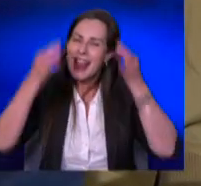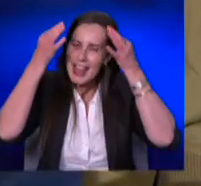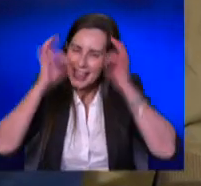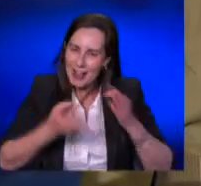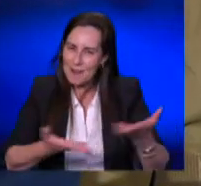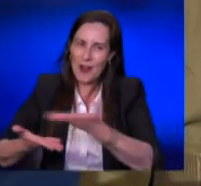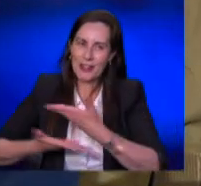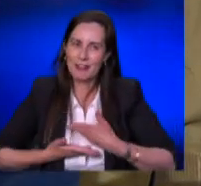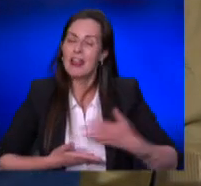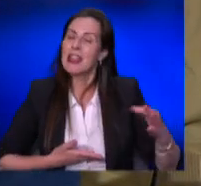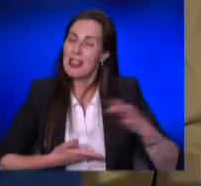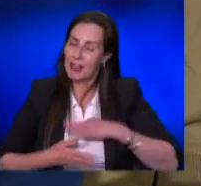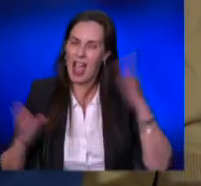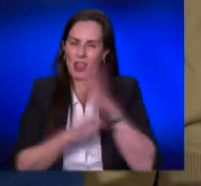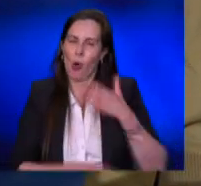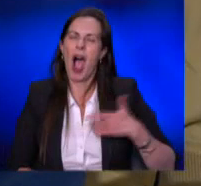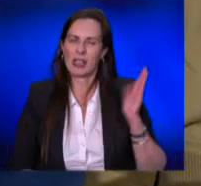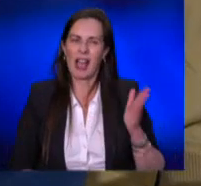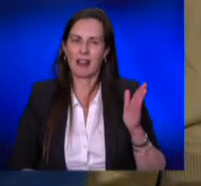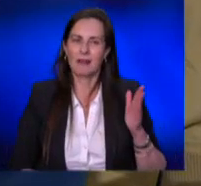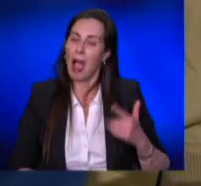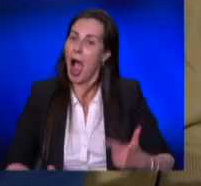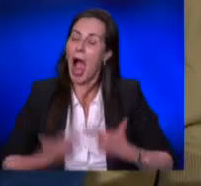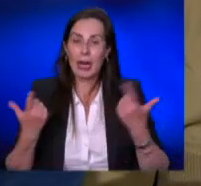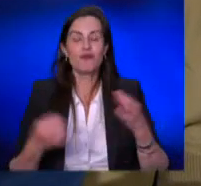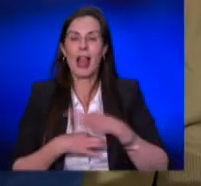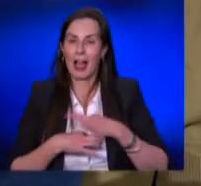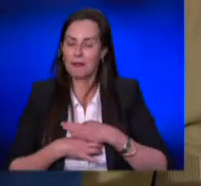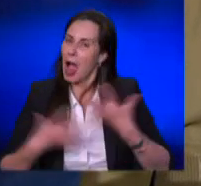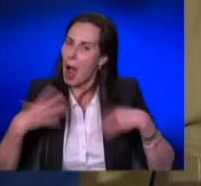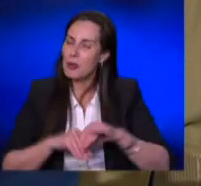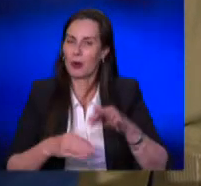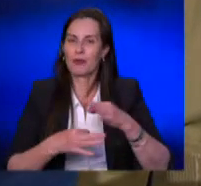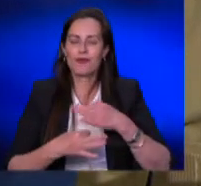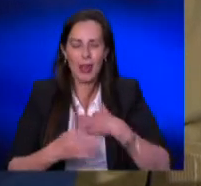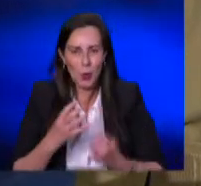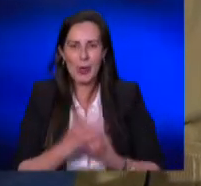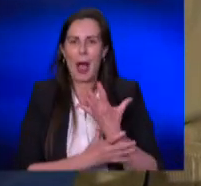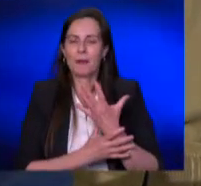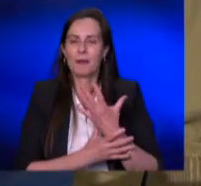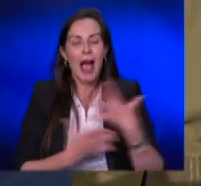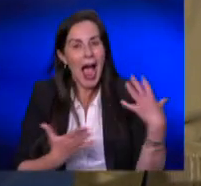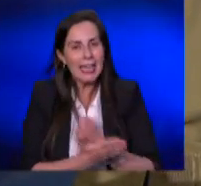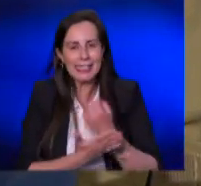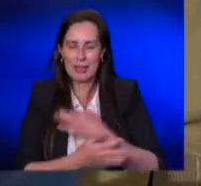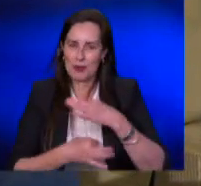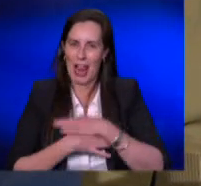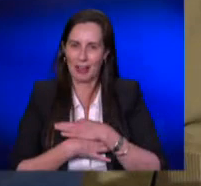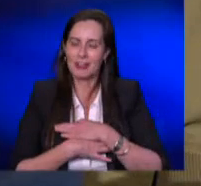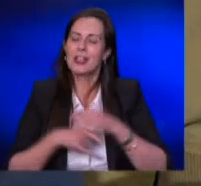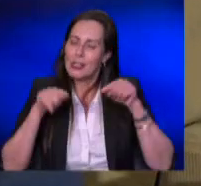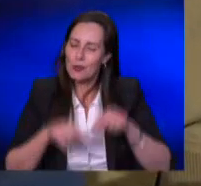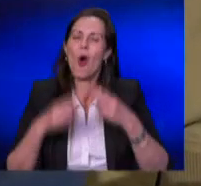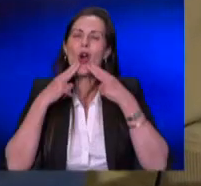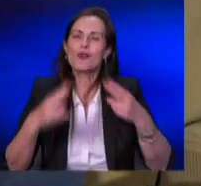לכבודנו, נפגעי הטרור האכזרי, החיים שלנו, המשפחות שאנחנו מקימים, ההישגים שלנו, זו